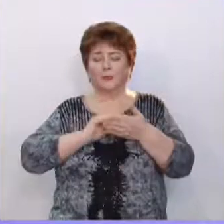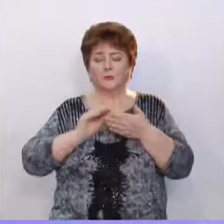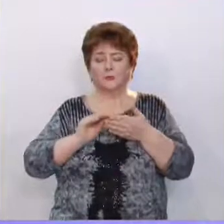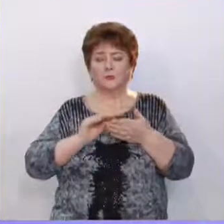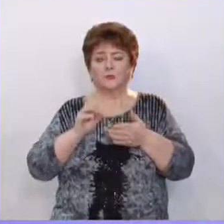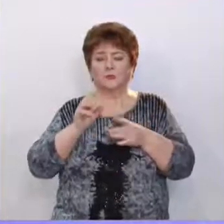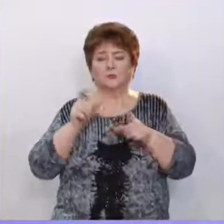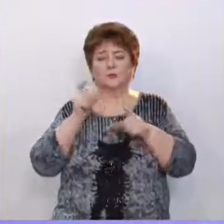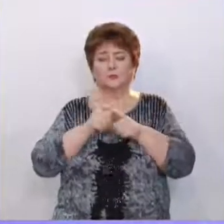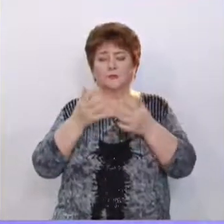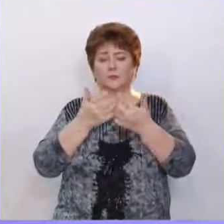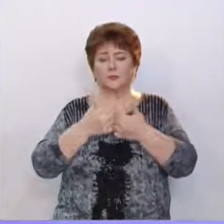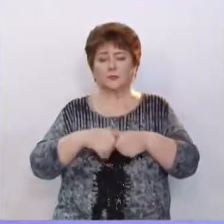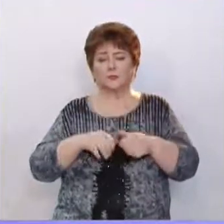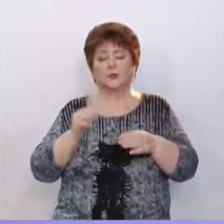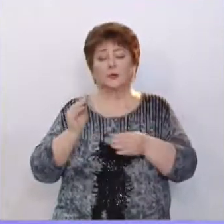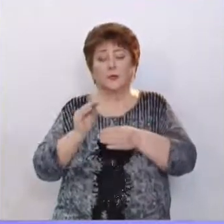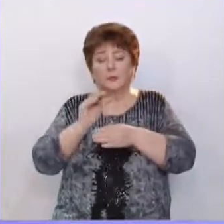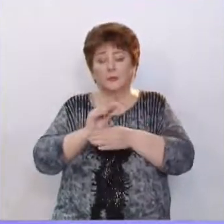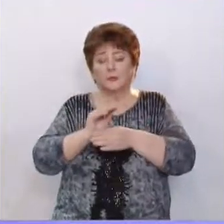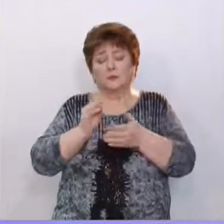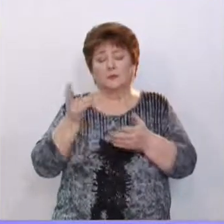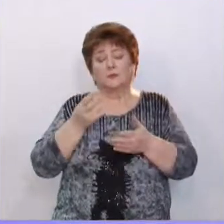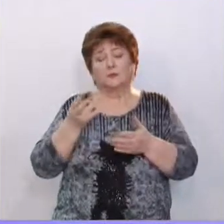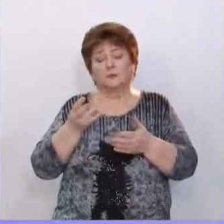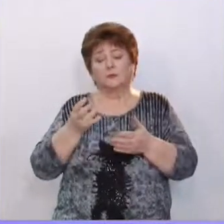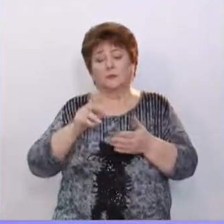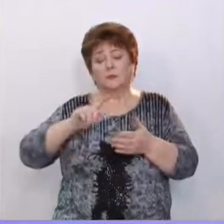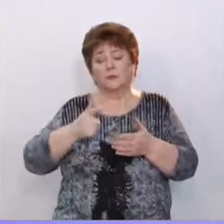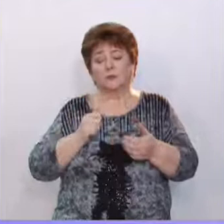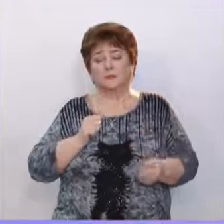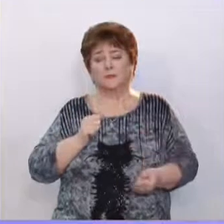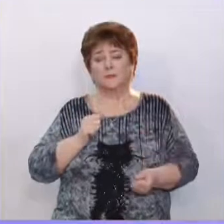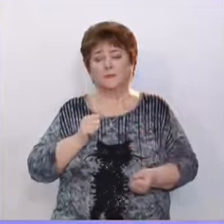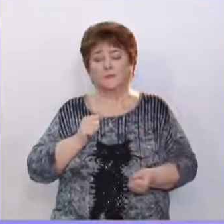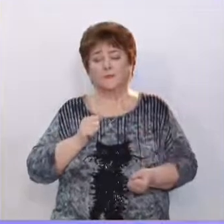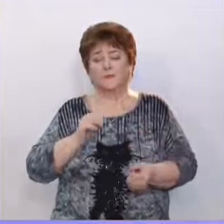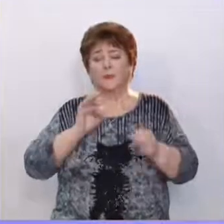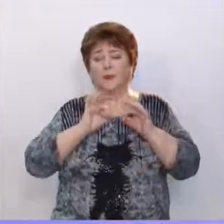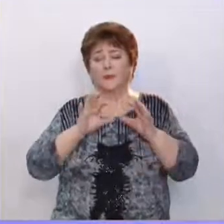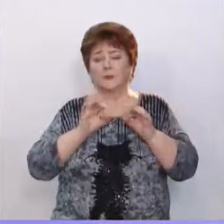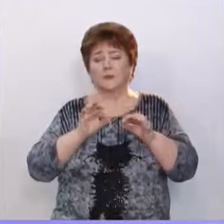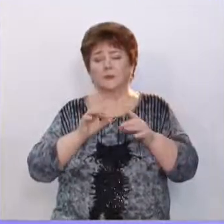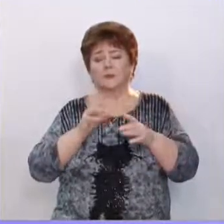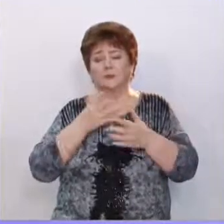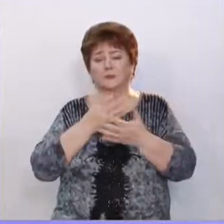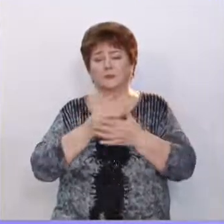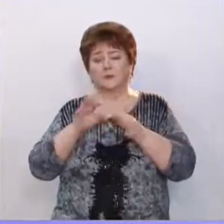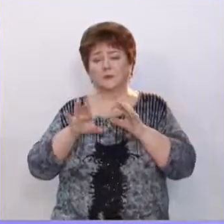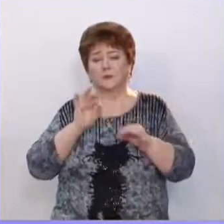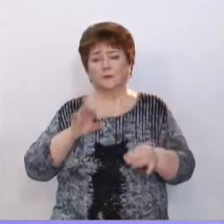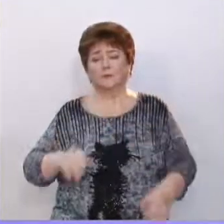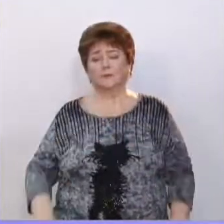Запишите словосочетание. Поставьте, где нужно, мягкий знак. Объясните свой